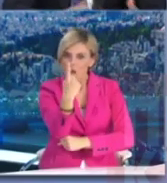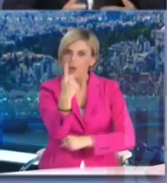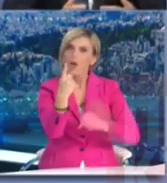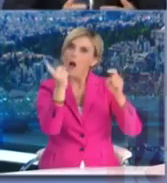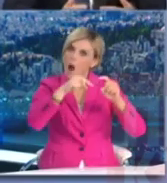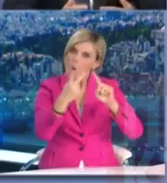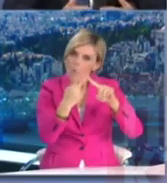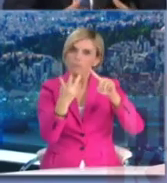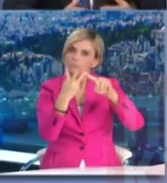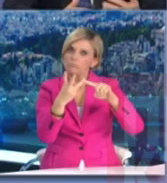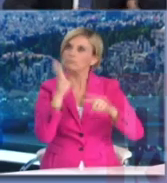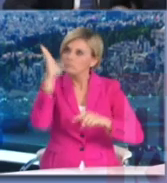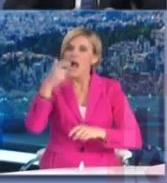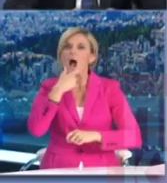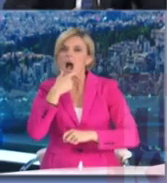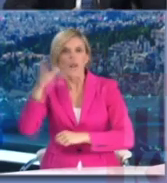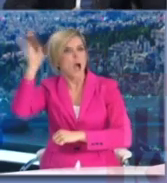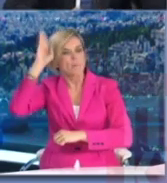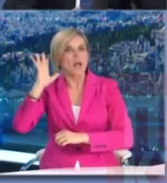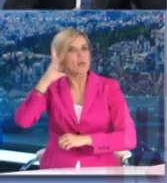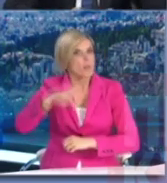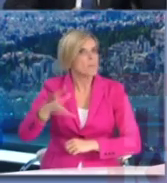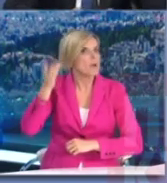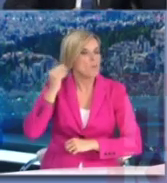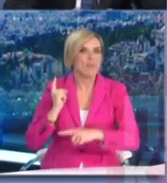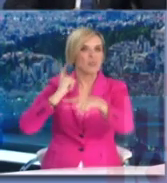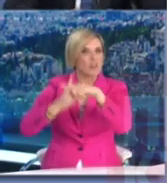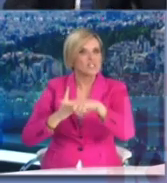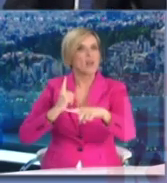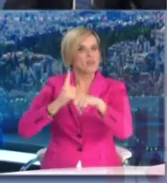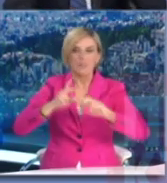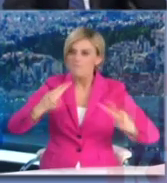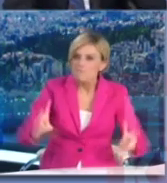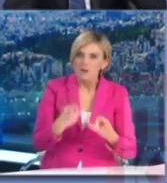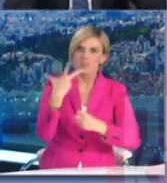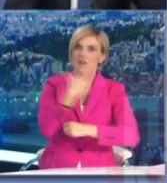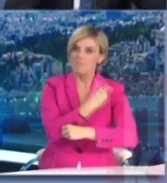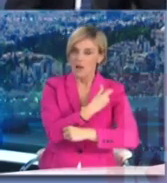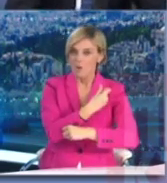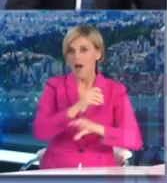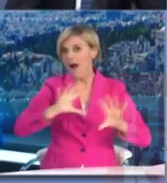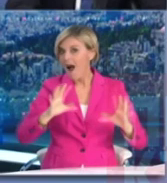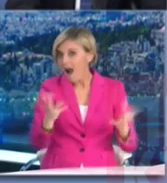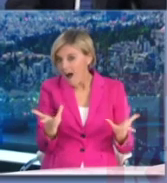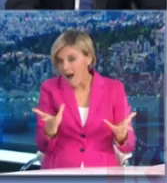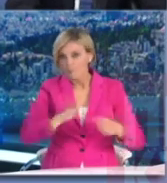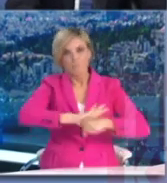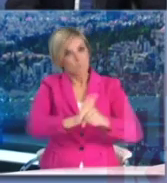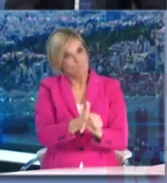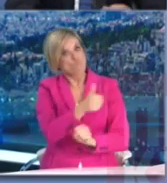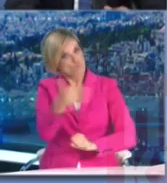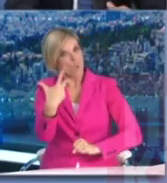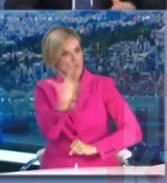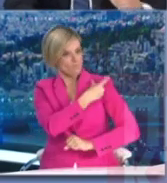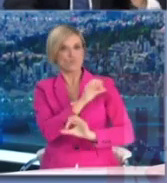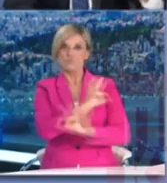διαδικασία του να παραχθούν. Κάθε μέρα ακούμε θετικά μηνύματα. Φτάνει μόνο το εμβόλιο? Όχι, δεν φτάνει μόνο το εμβόλιο, όμως είναι